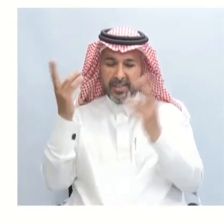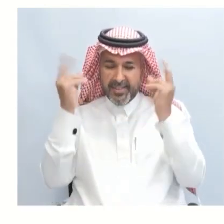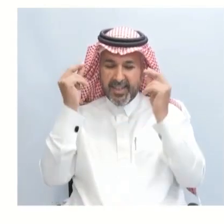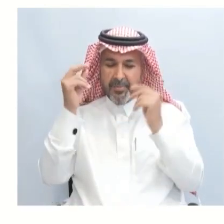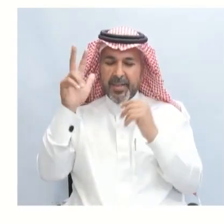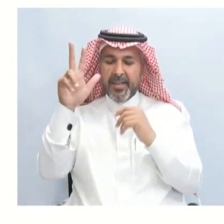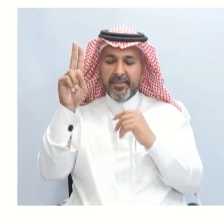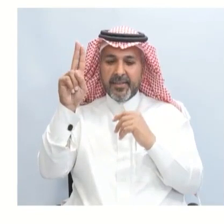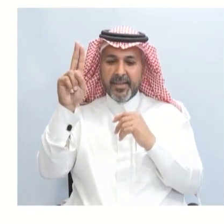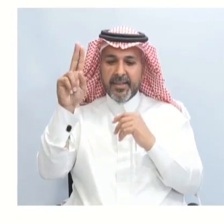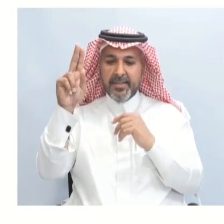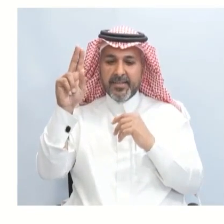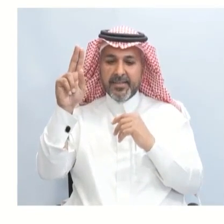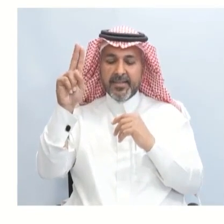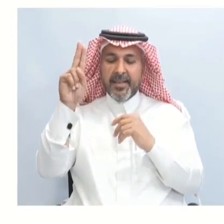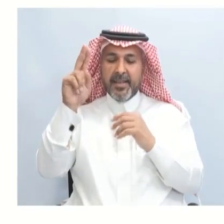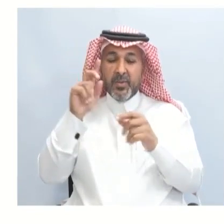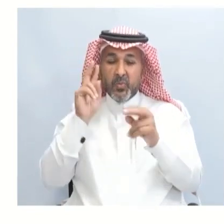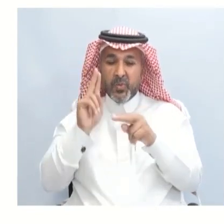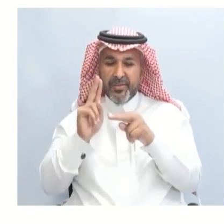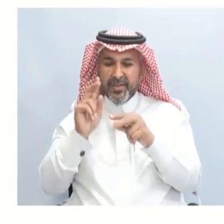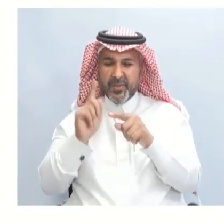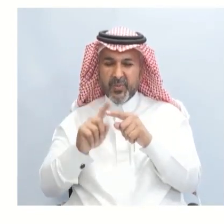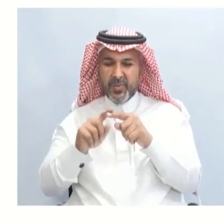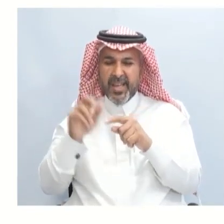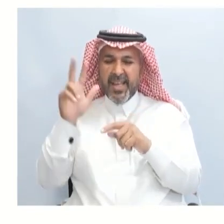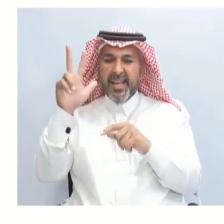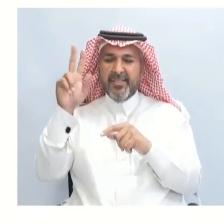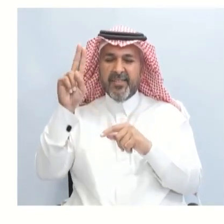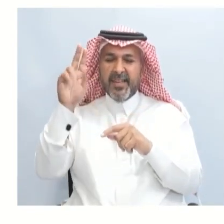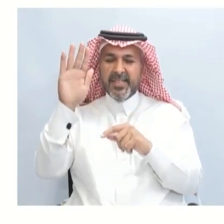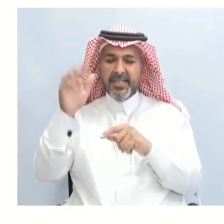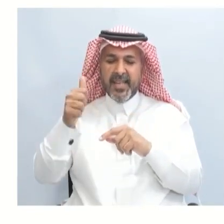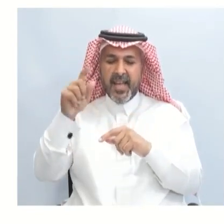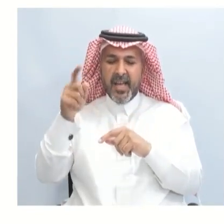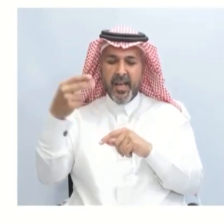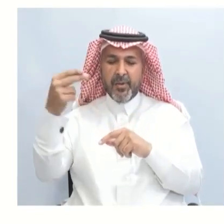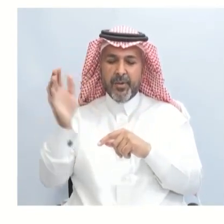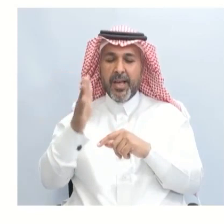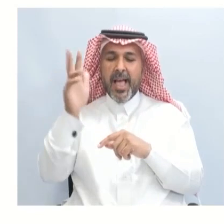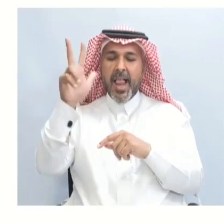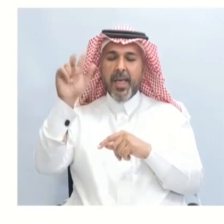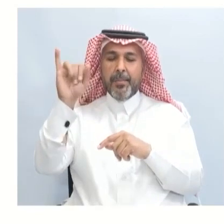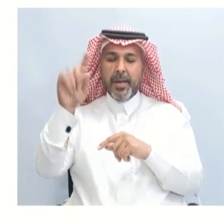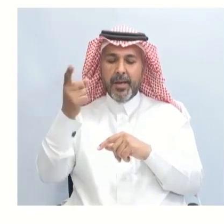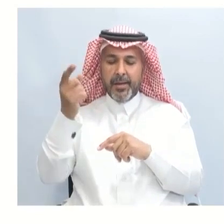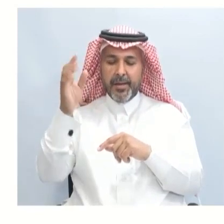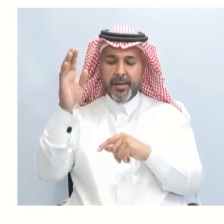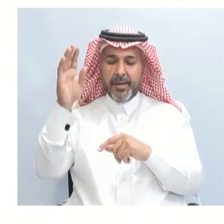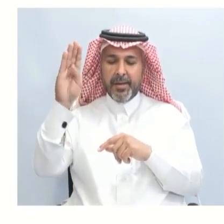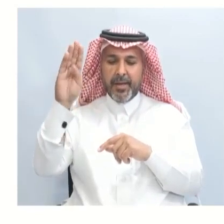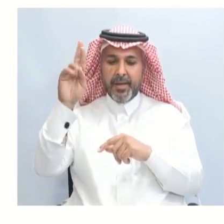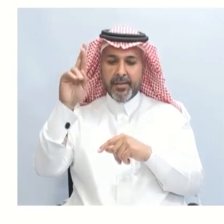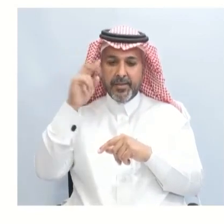كوكب فنحن نتكلم عن تسارع المركزي ثانيا نساوي قانوني نيوتن الثاني مع قانون الرابع هذه الخطوه الثانيه